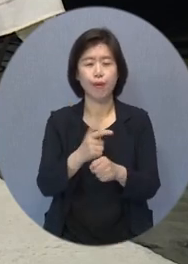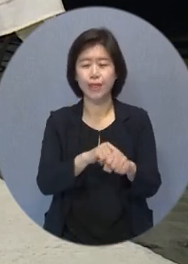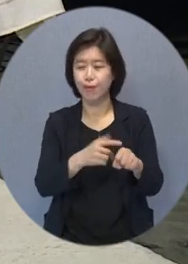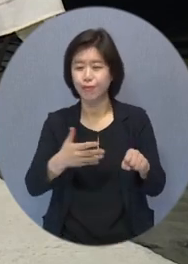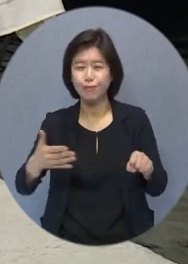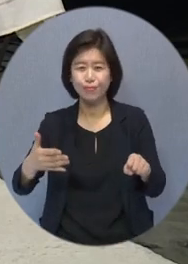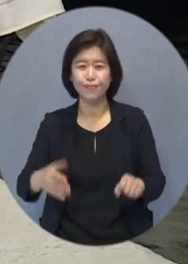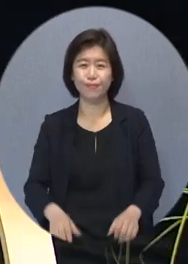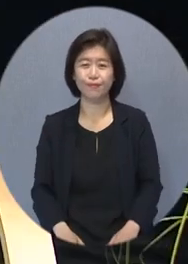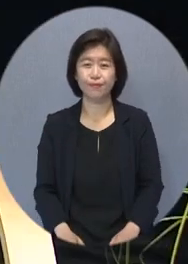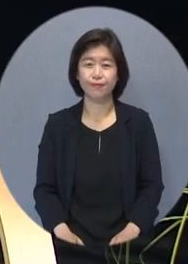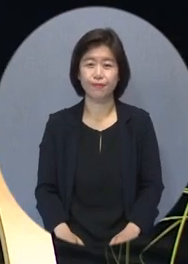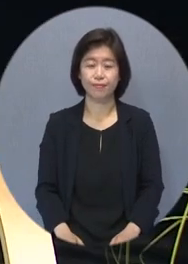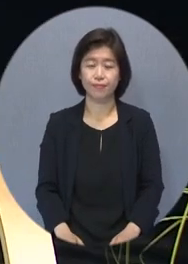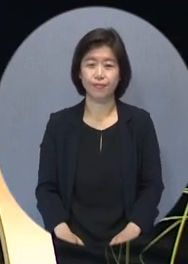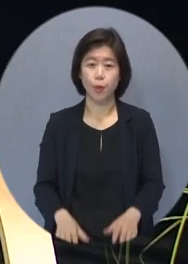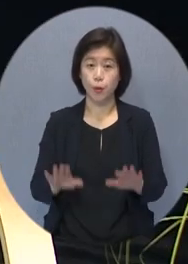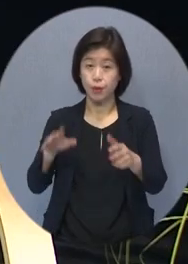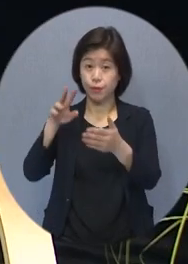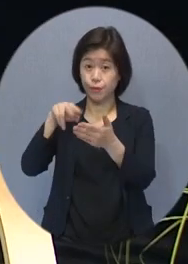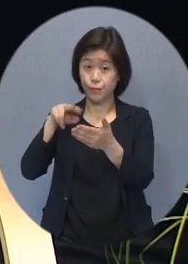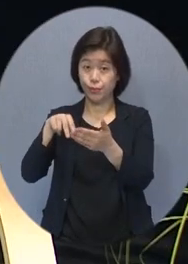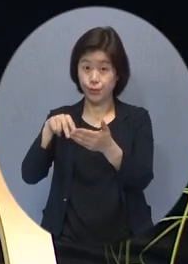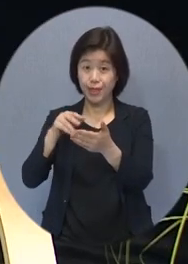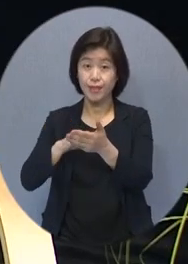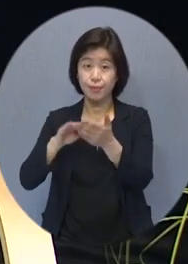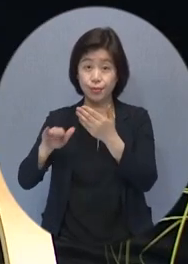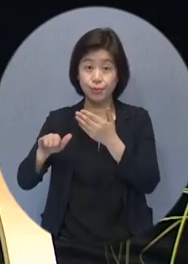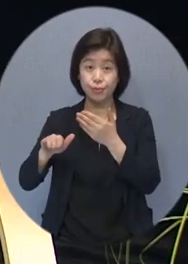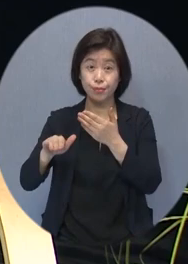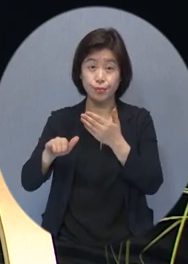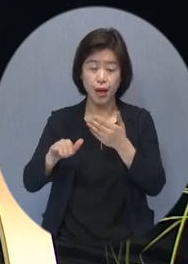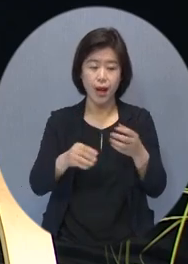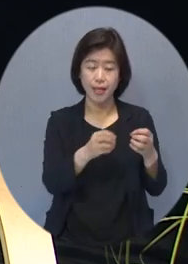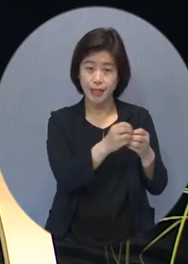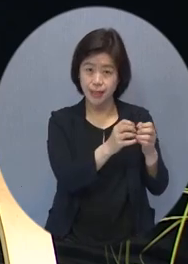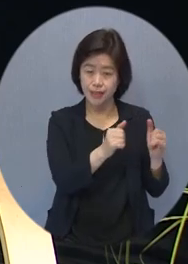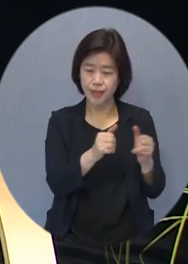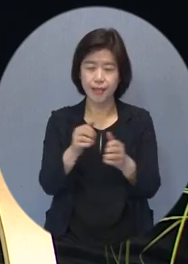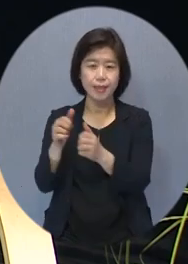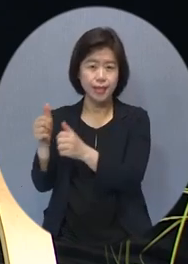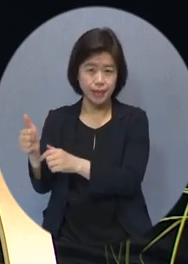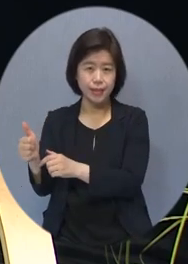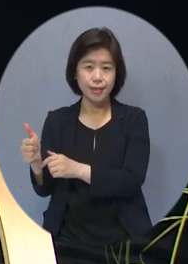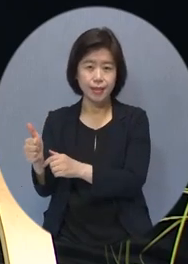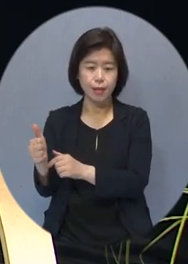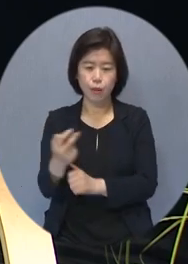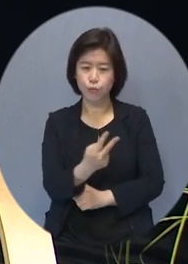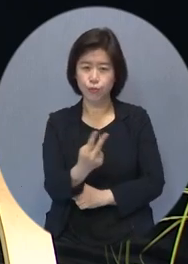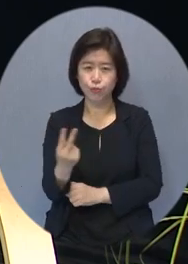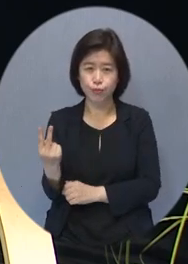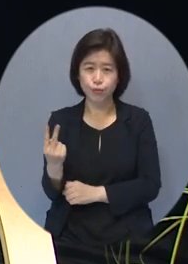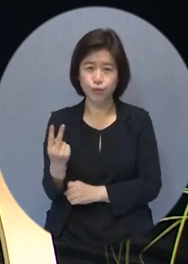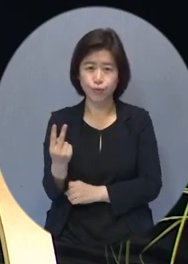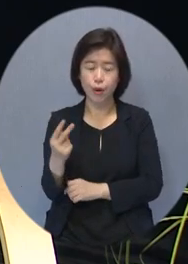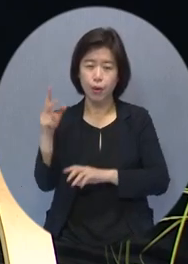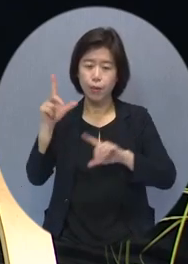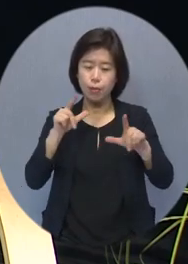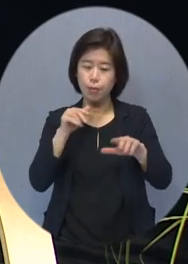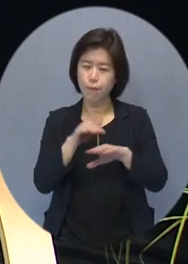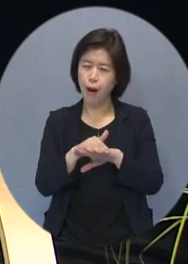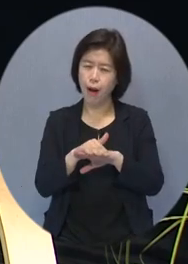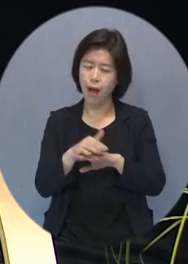두 시인의 작품 전개 방식과 사유 그리고 표현법 등을 살펴보는